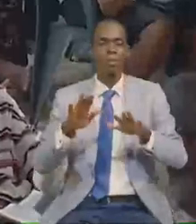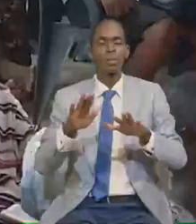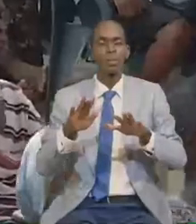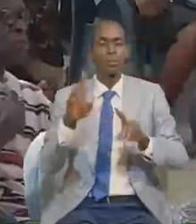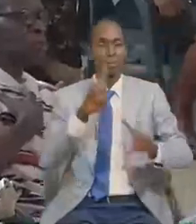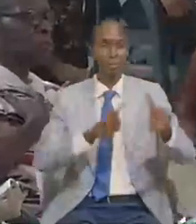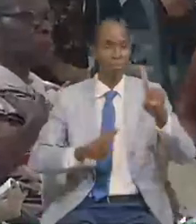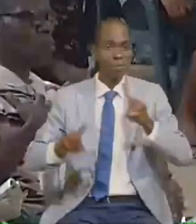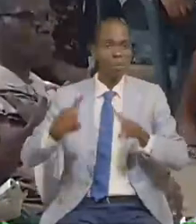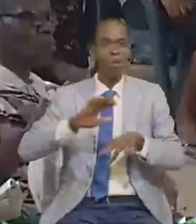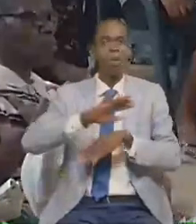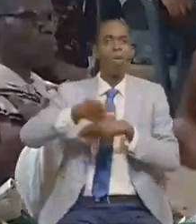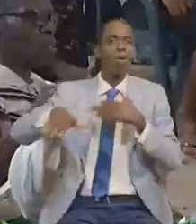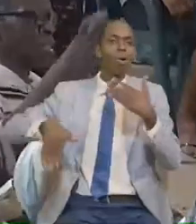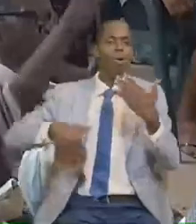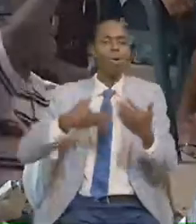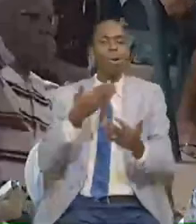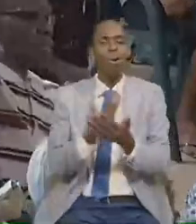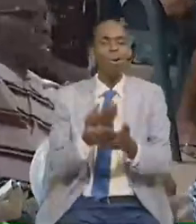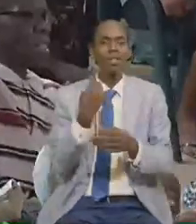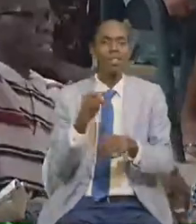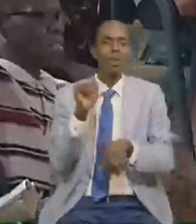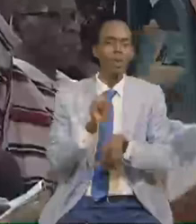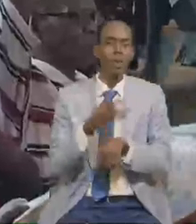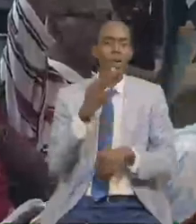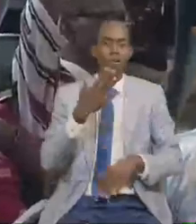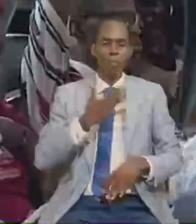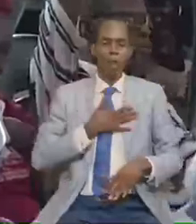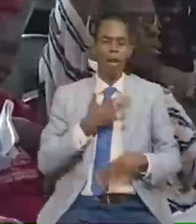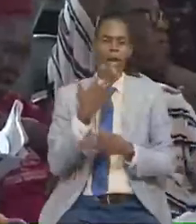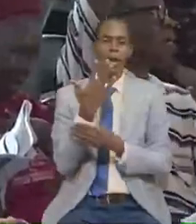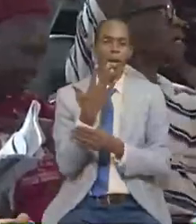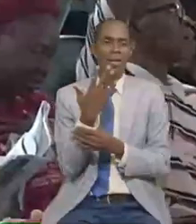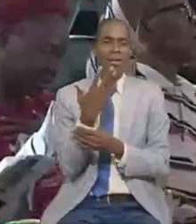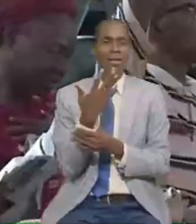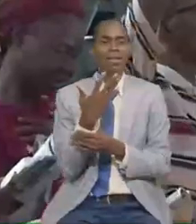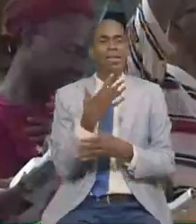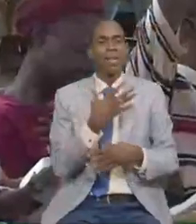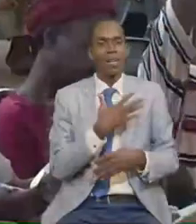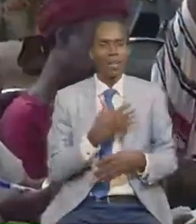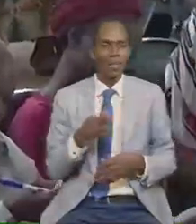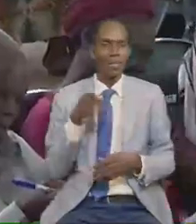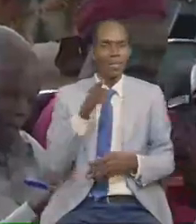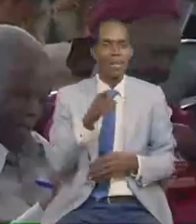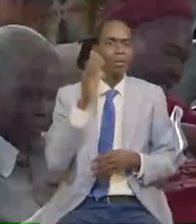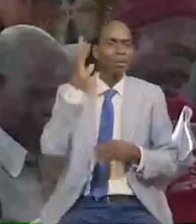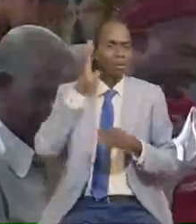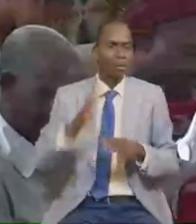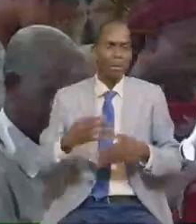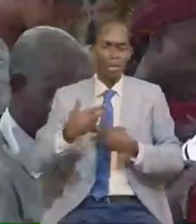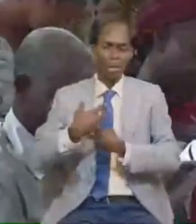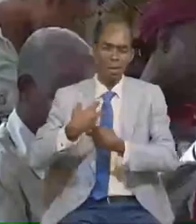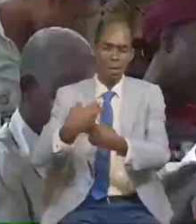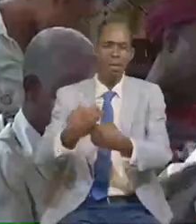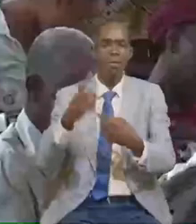de mes mains tu prêteras à beaucoup de nations est une emprunteras